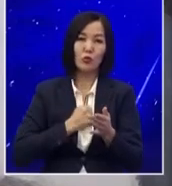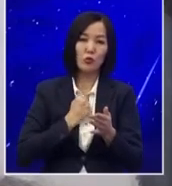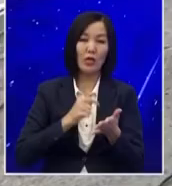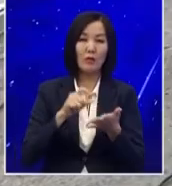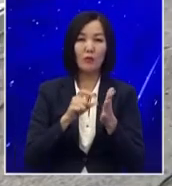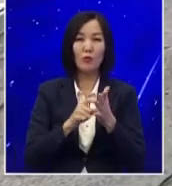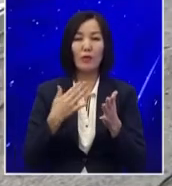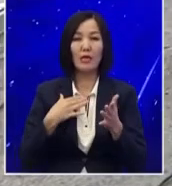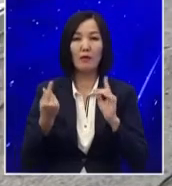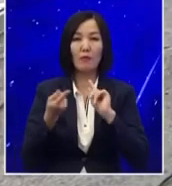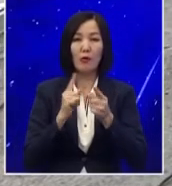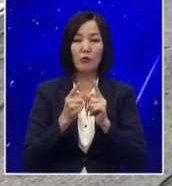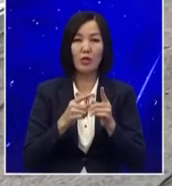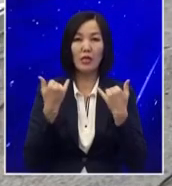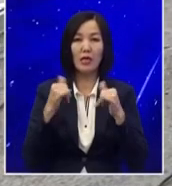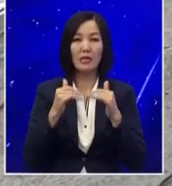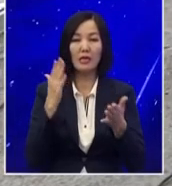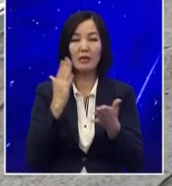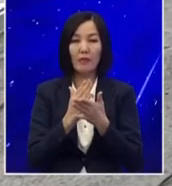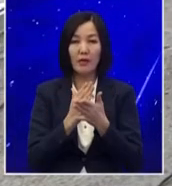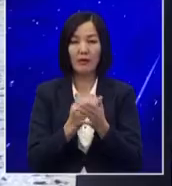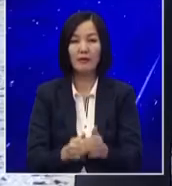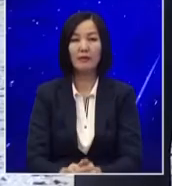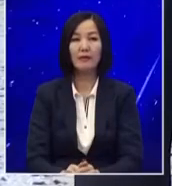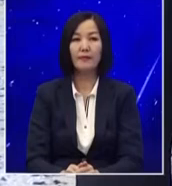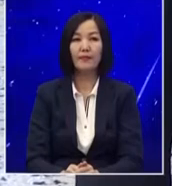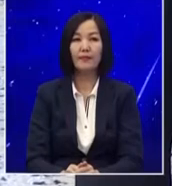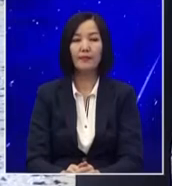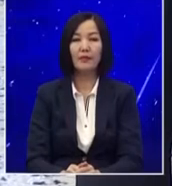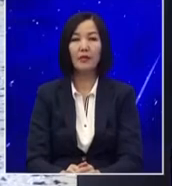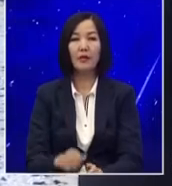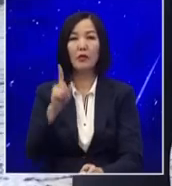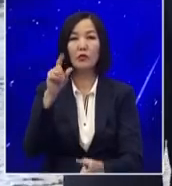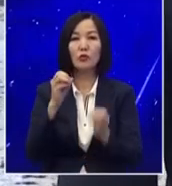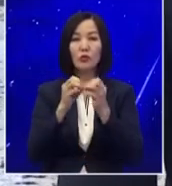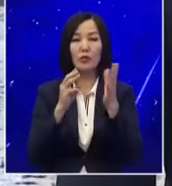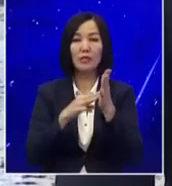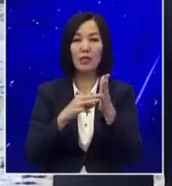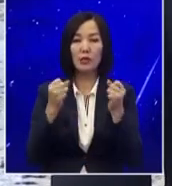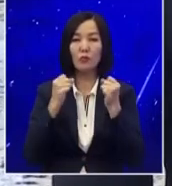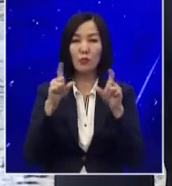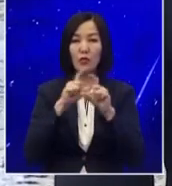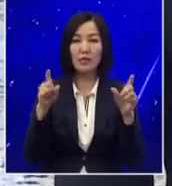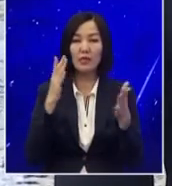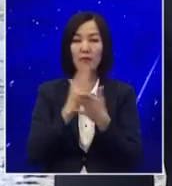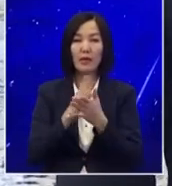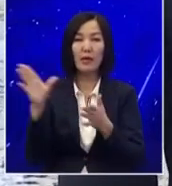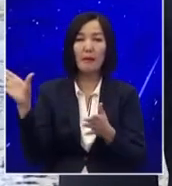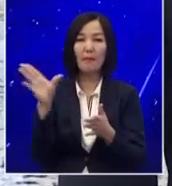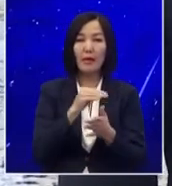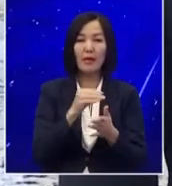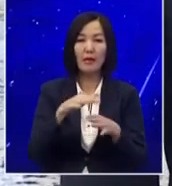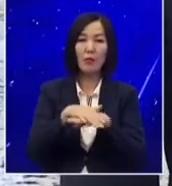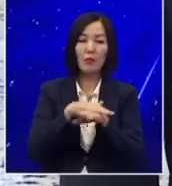киім ауыстыратын орын асхана да жобаға енген. Аудан бойынша бізде 118 спорттық нысан бар. Барлығы